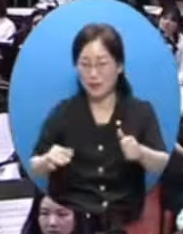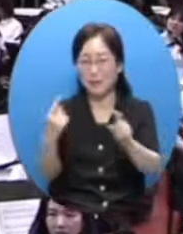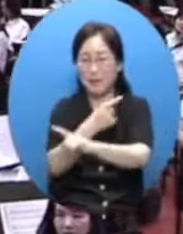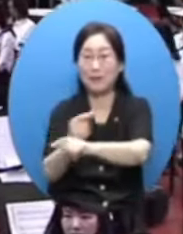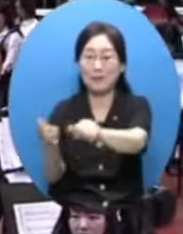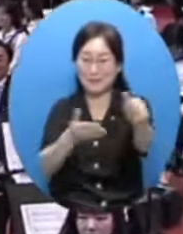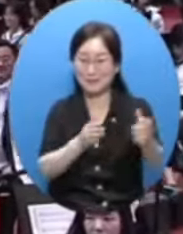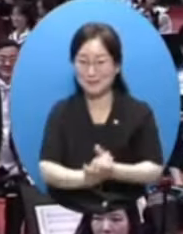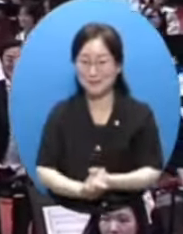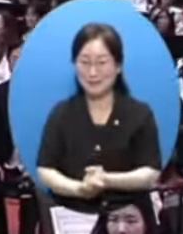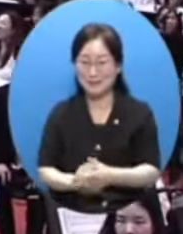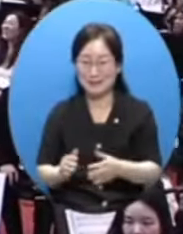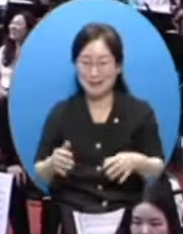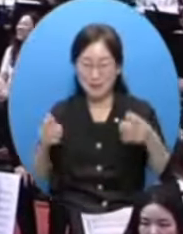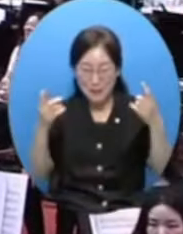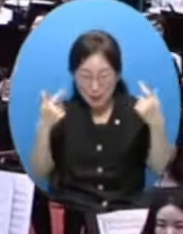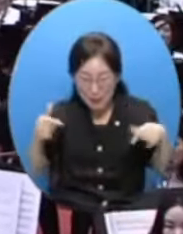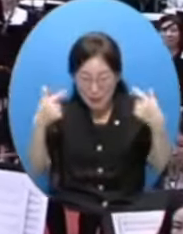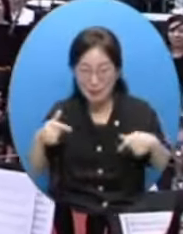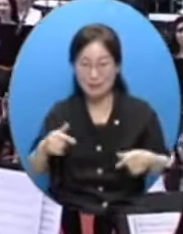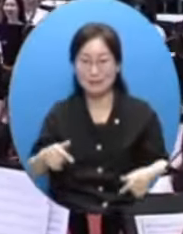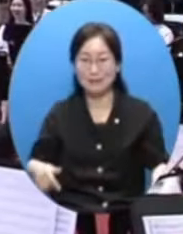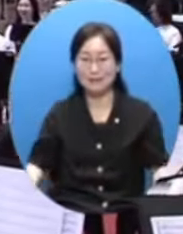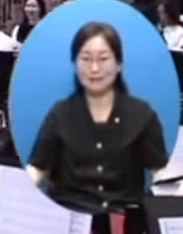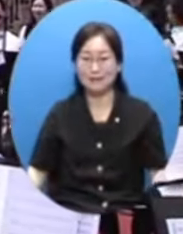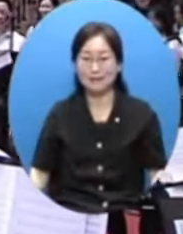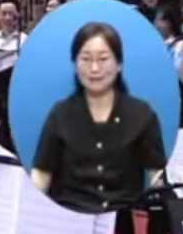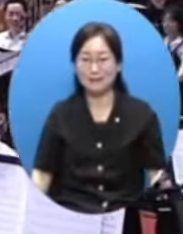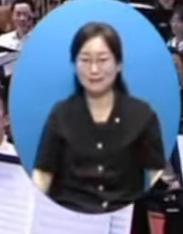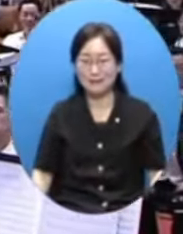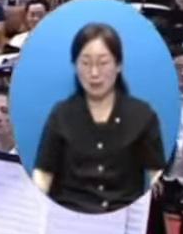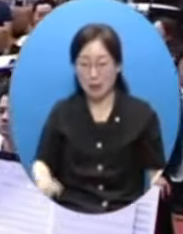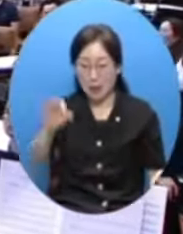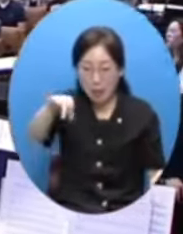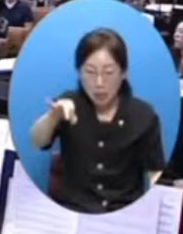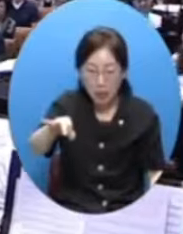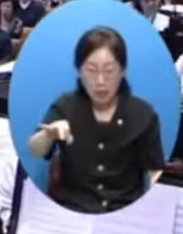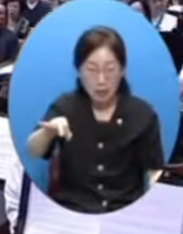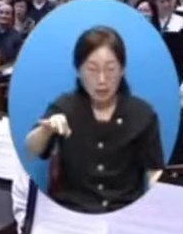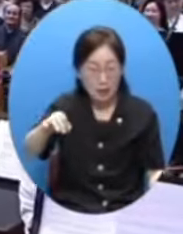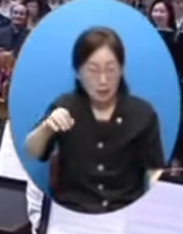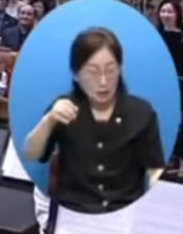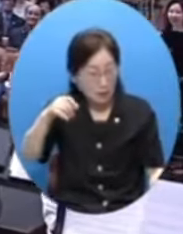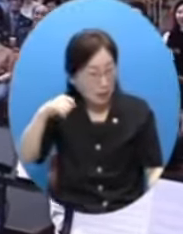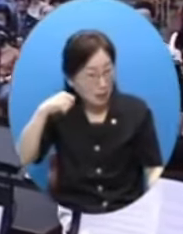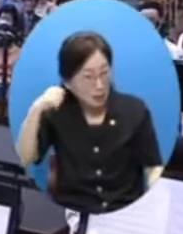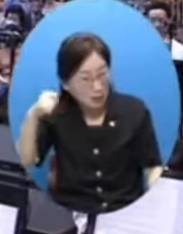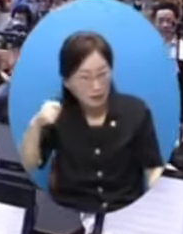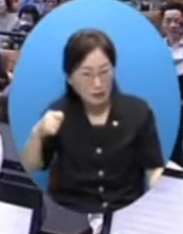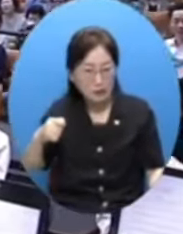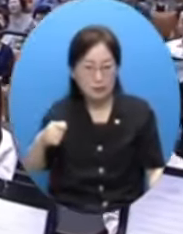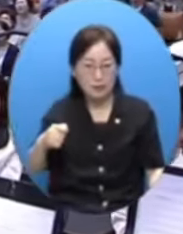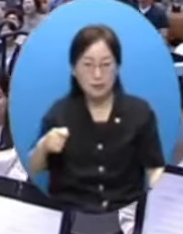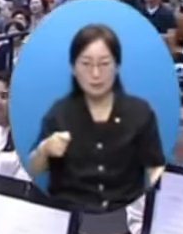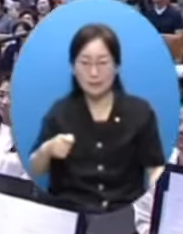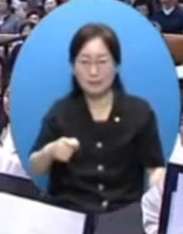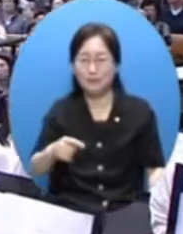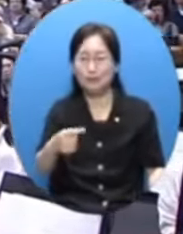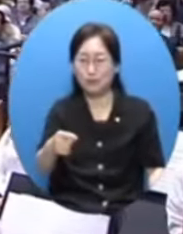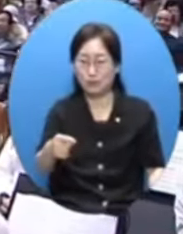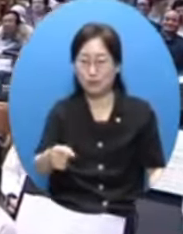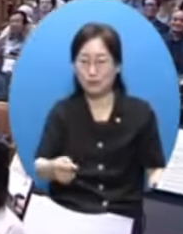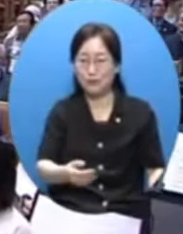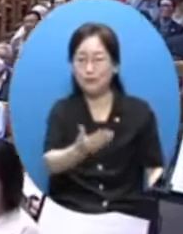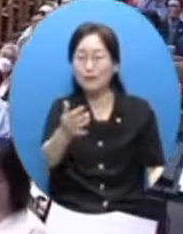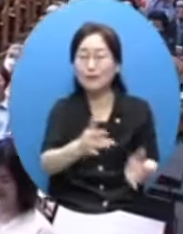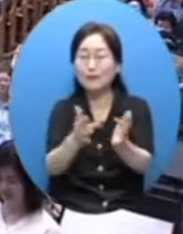바랍니다. 밤나 그냥 사소한 것에 붙잡혀가고 헤어나오지 못하고. 여러분, 예수 믿고 나서 은혜 받은